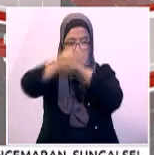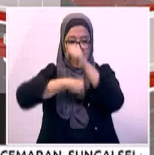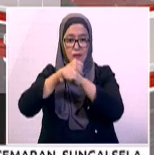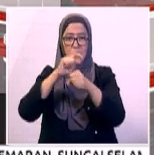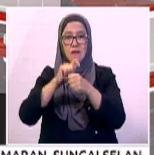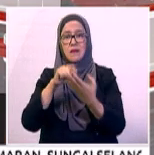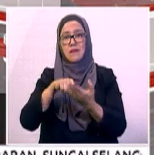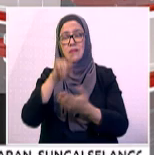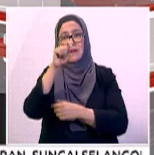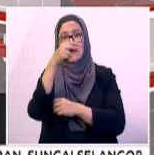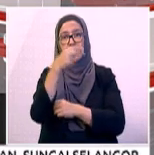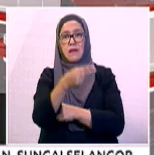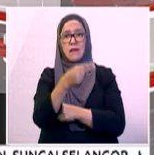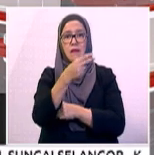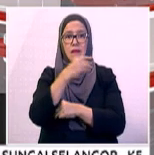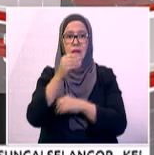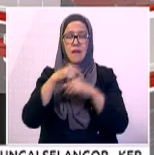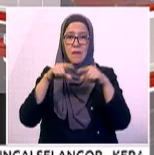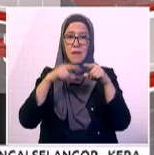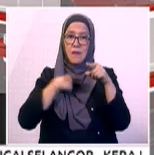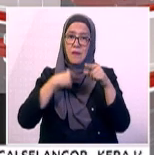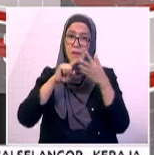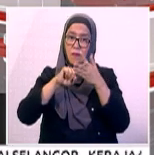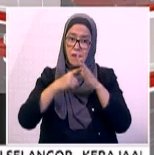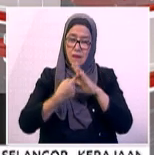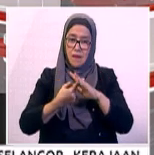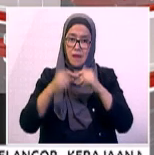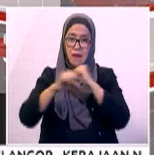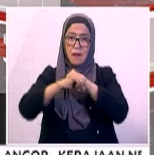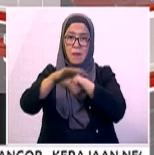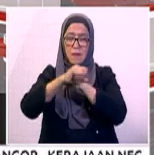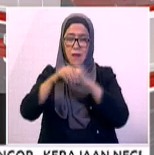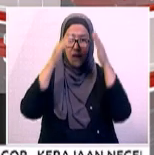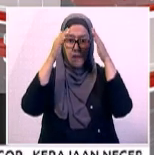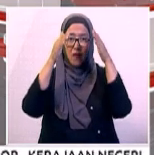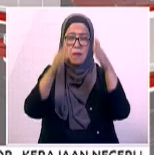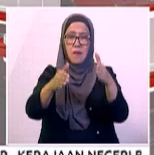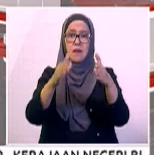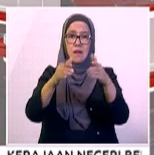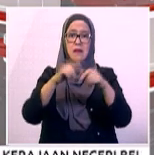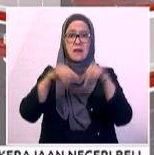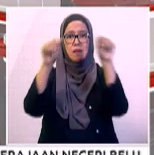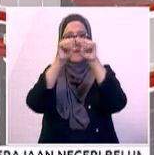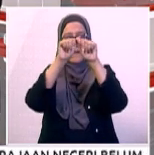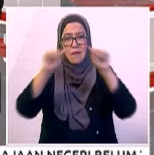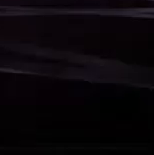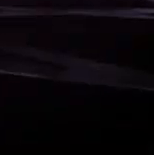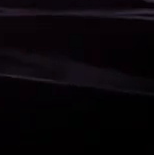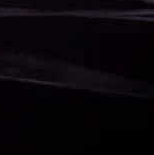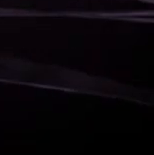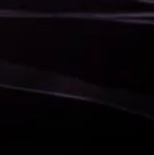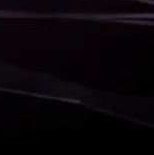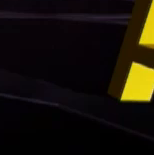memberi fokus di maktab penginapan jemaah. Laporan Syahrir Sarapudin dari Mekah Al-Mukarramah.